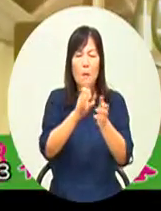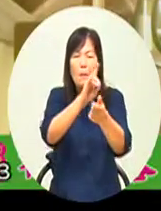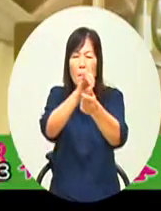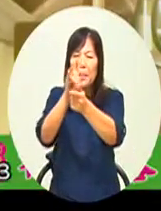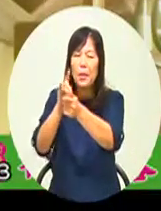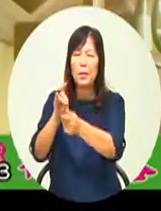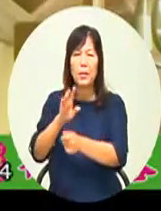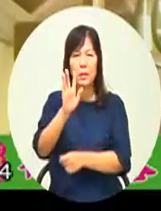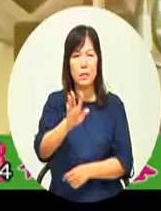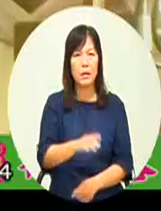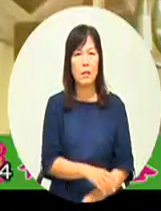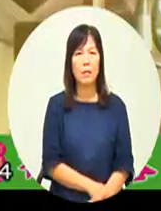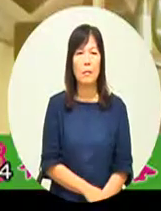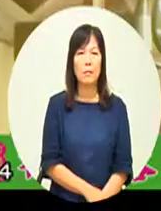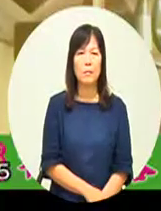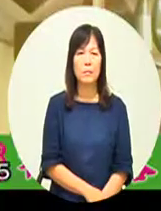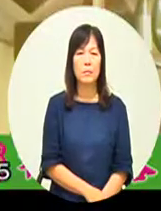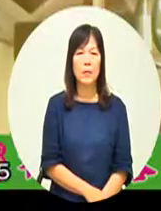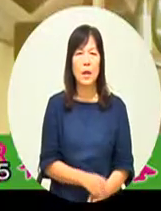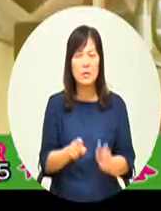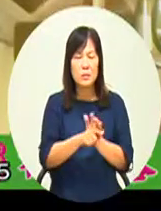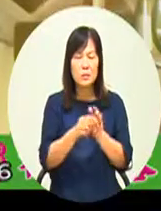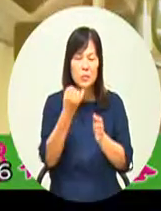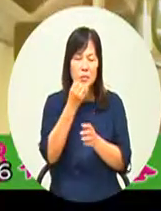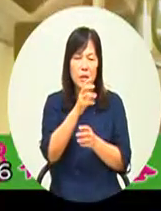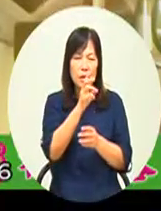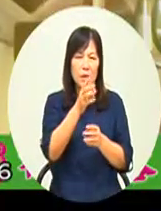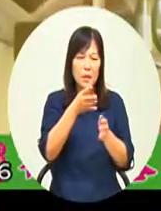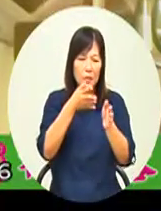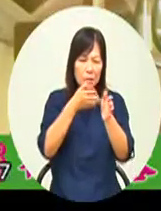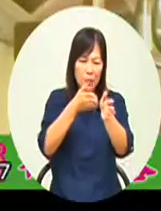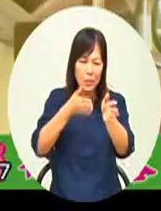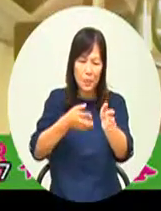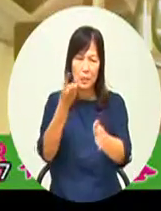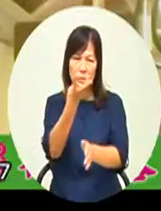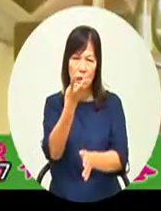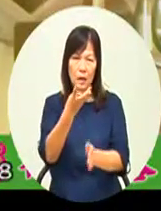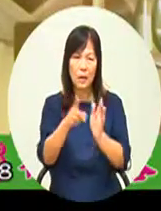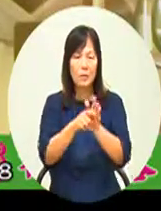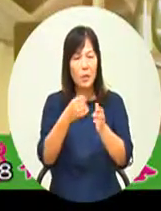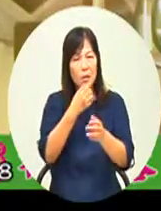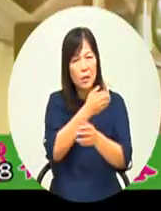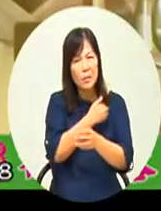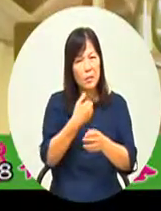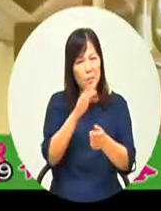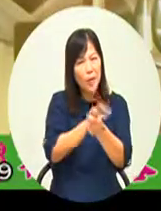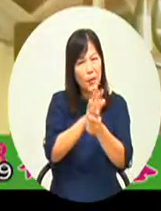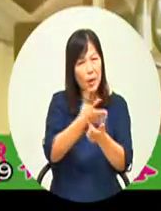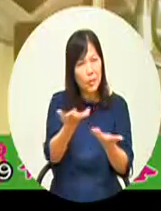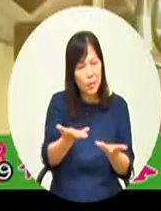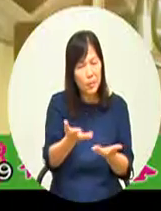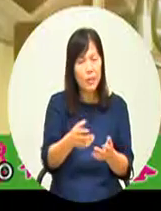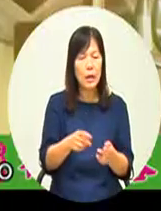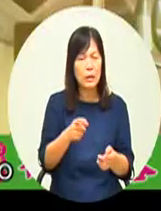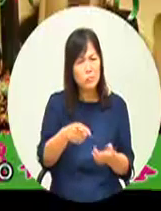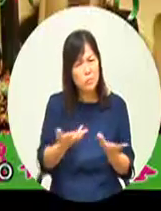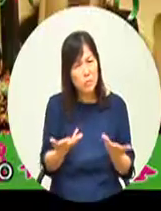会，可能就是三节而已啦。这干功能怎么会这样子